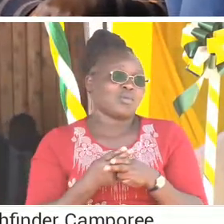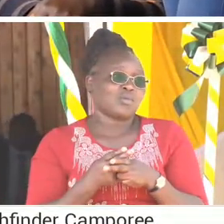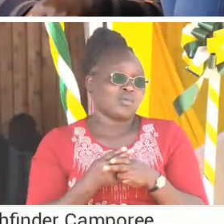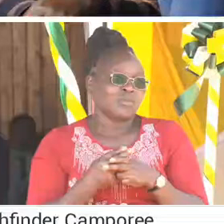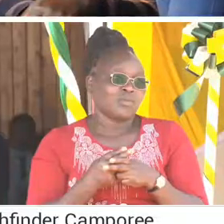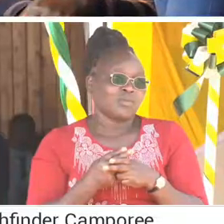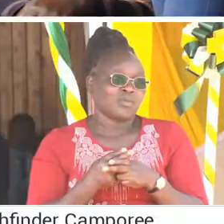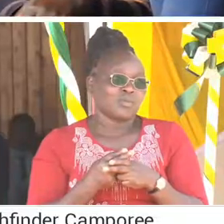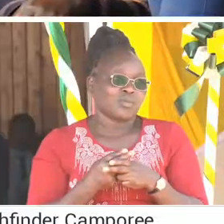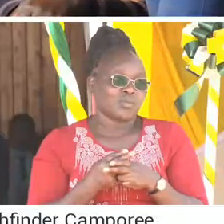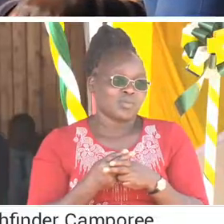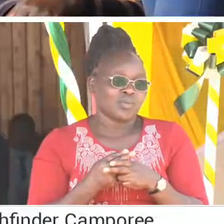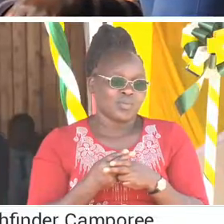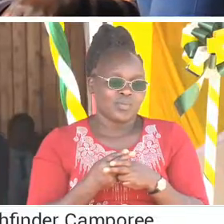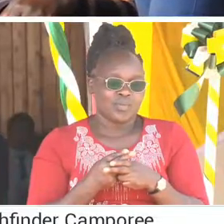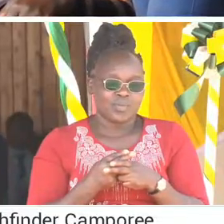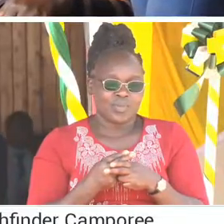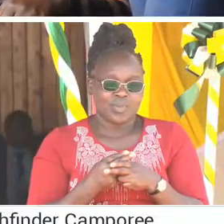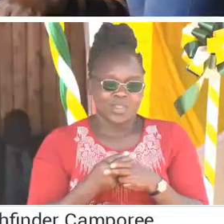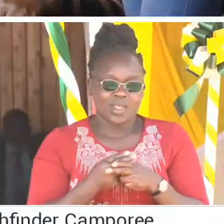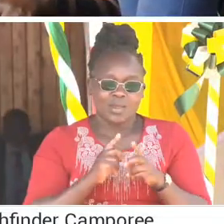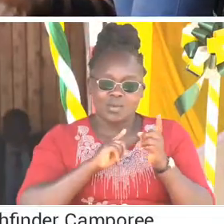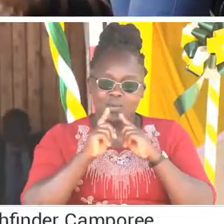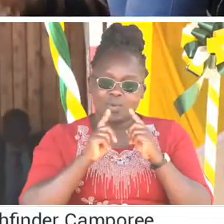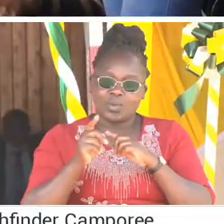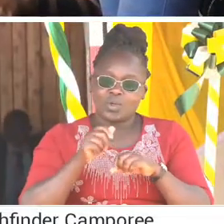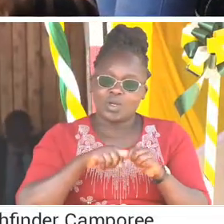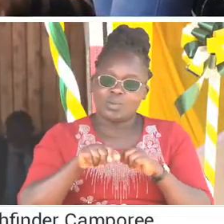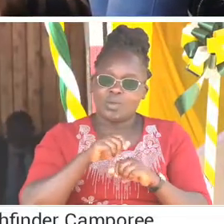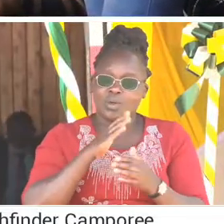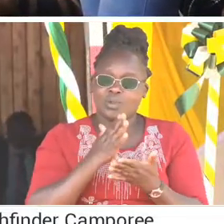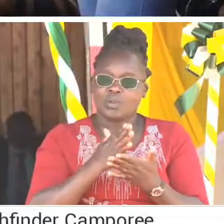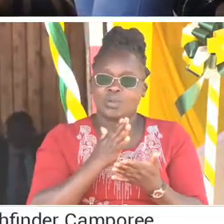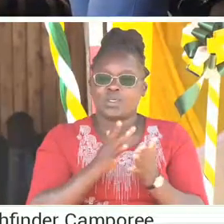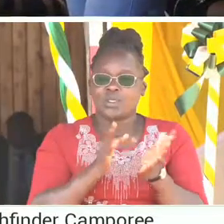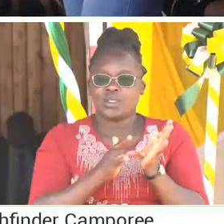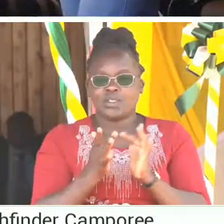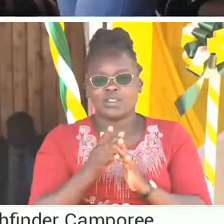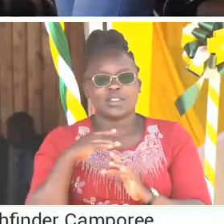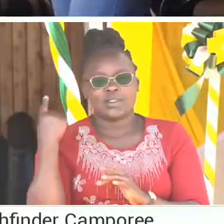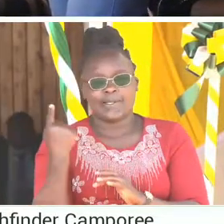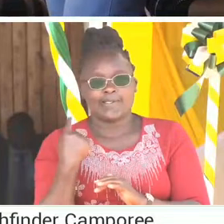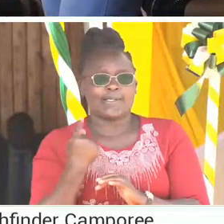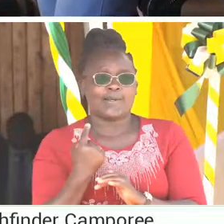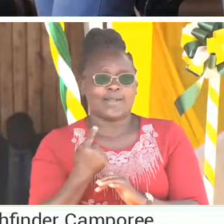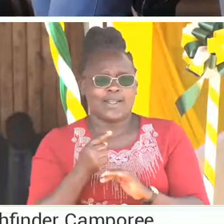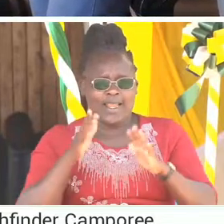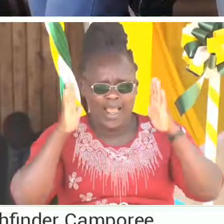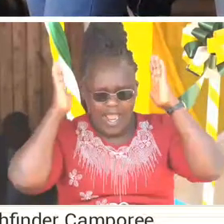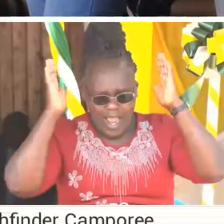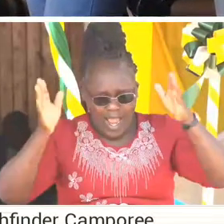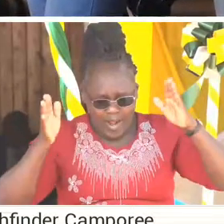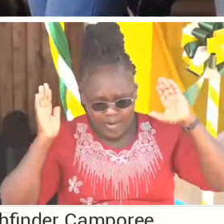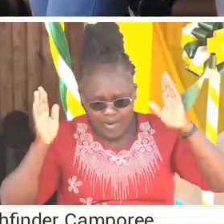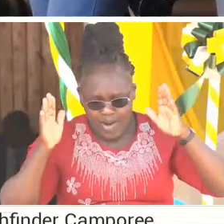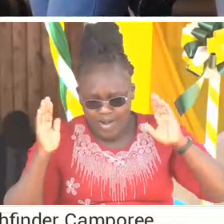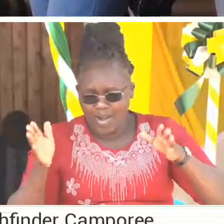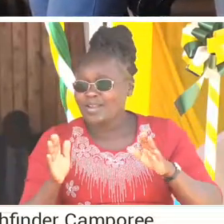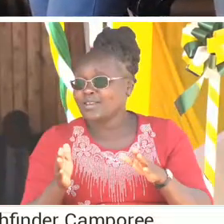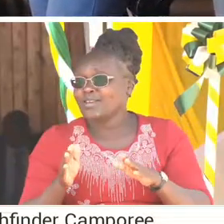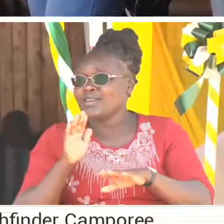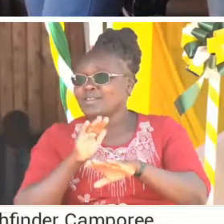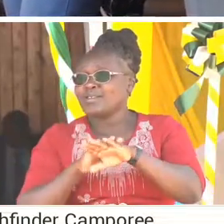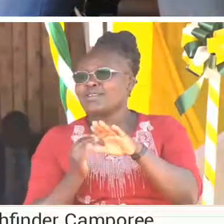alole ko jese nege kuno to len jamane tu jamge jamge kun